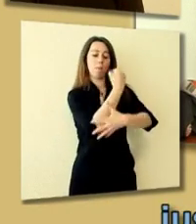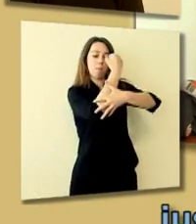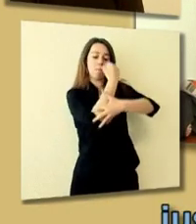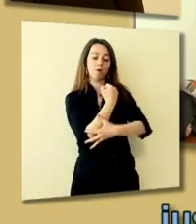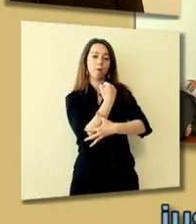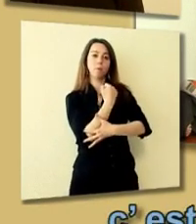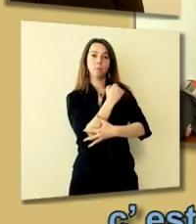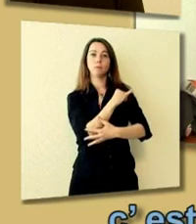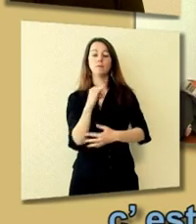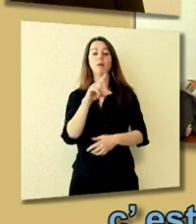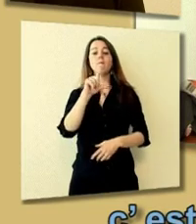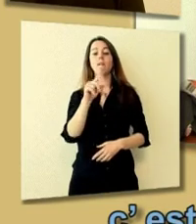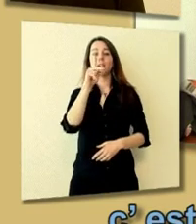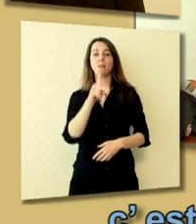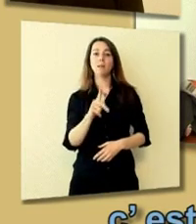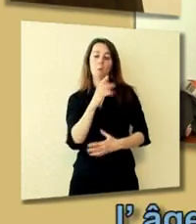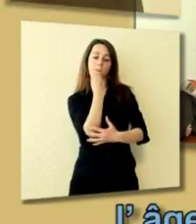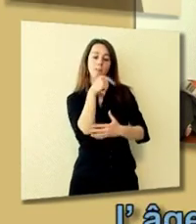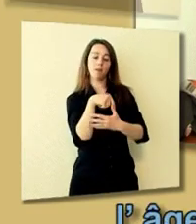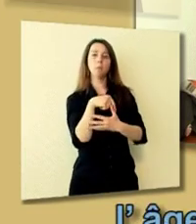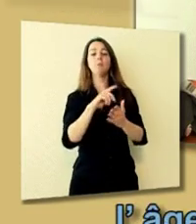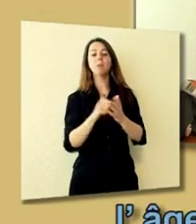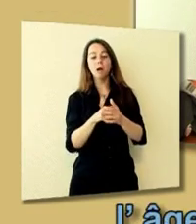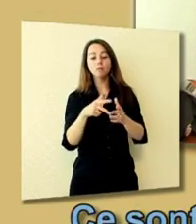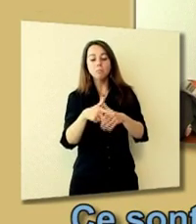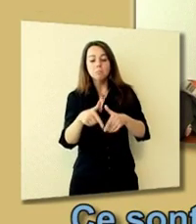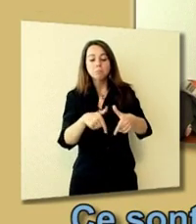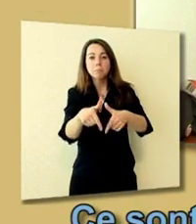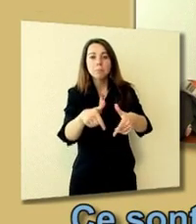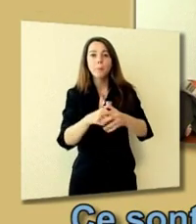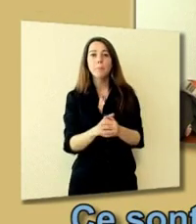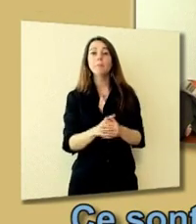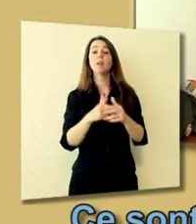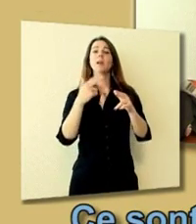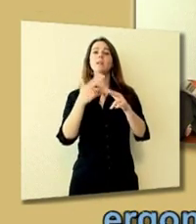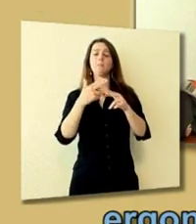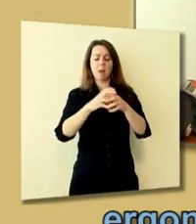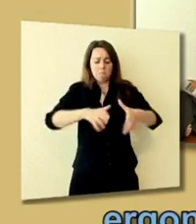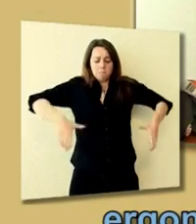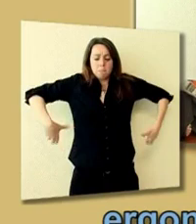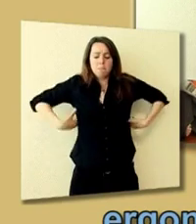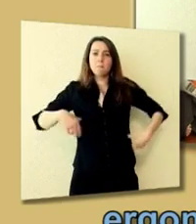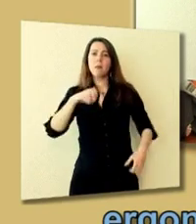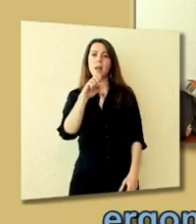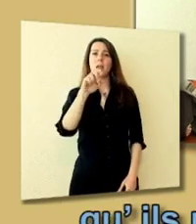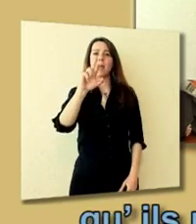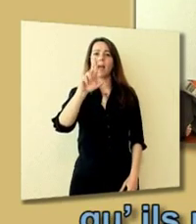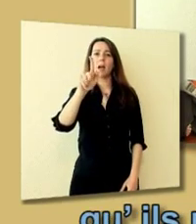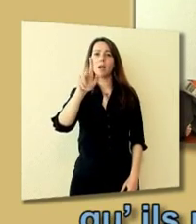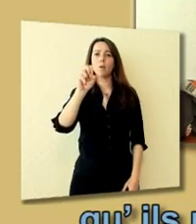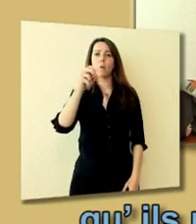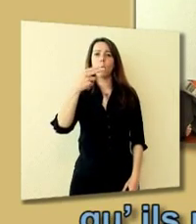kg, donc jusqu'à l'âge de la marche. Ces porte-bébés sont appelés ergonomiques parce qu'ils protègent le